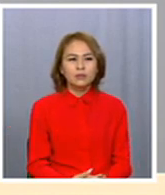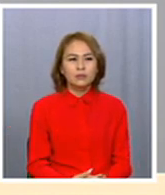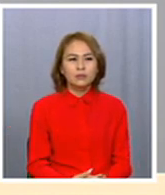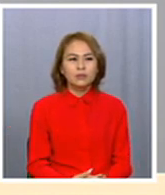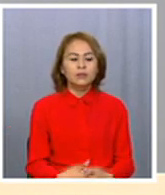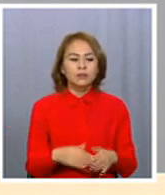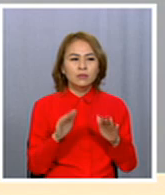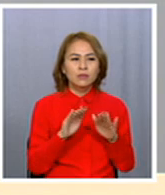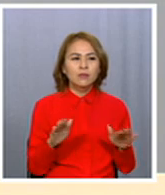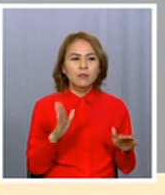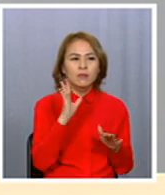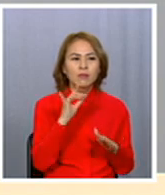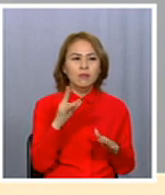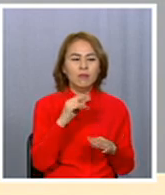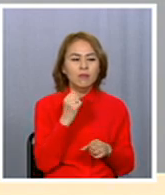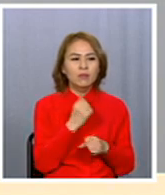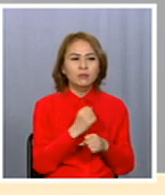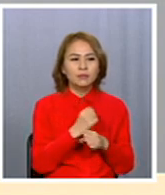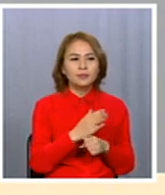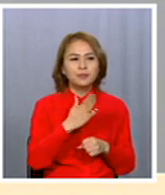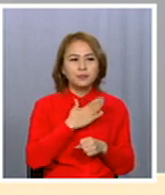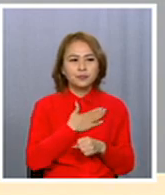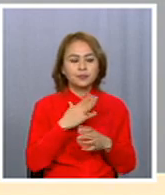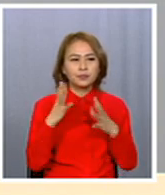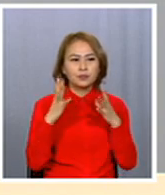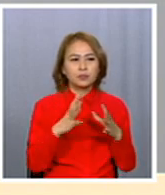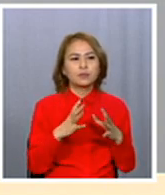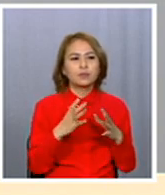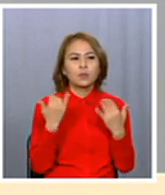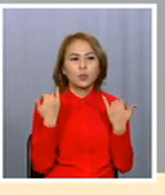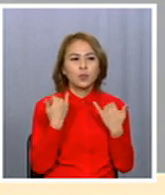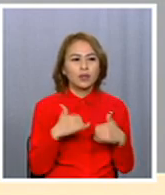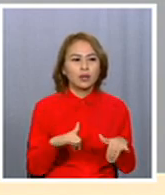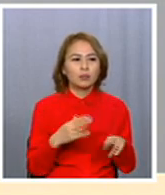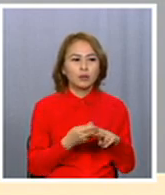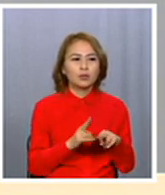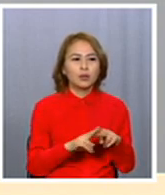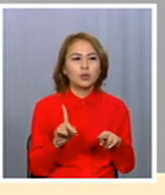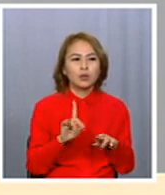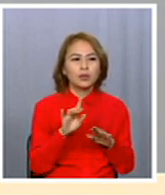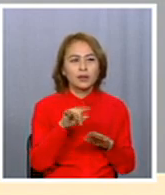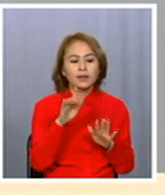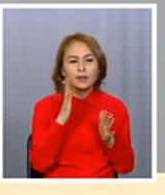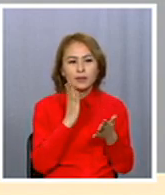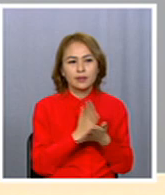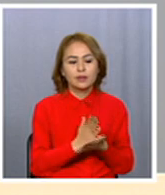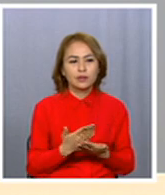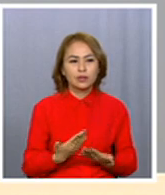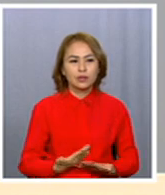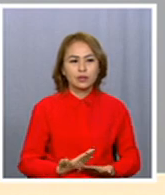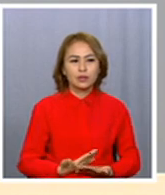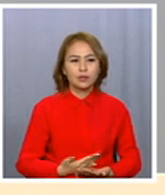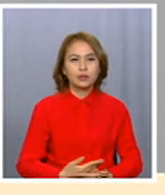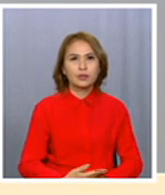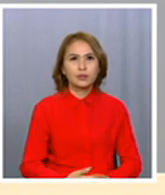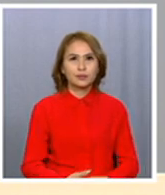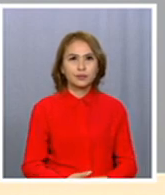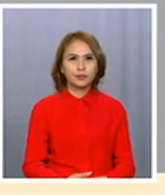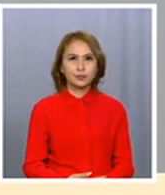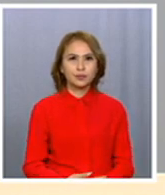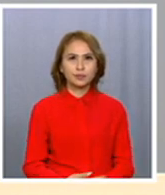Ребята, сделаем вывод. Наша планета уникальна, потому что только на ней